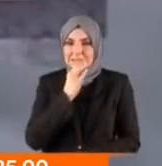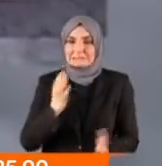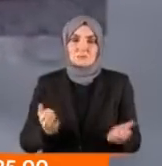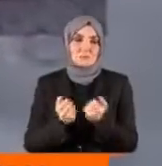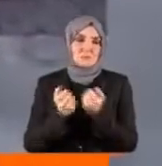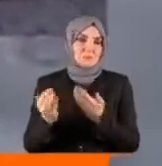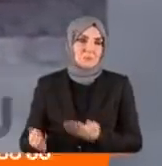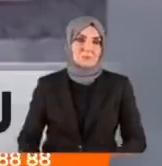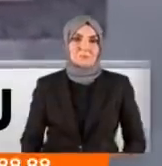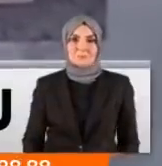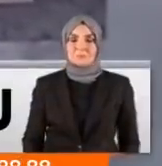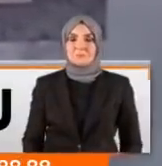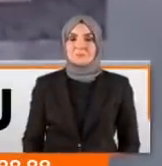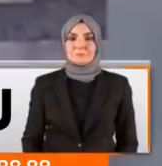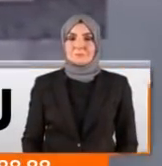az